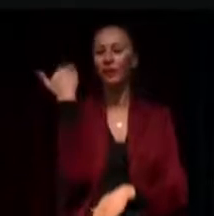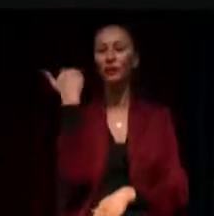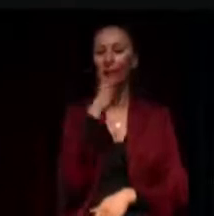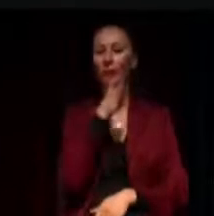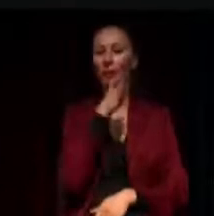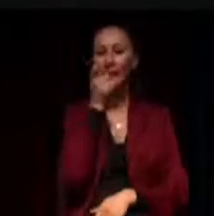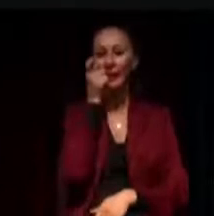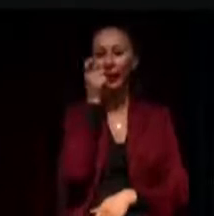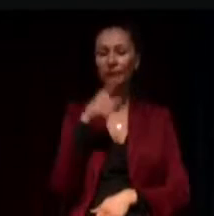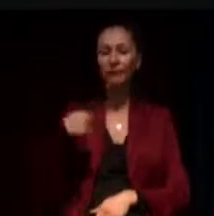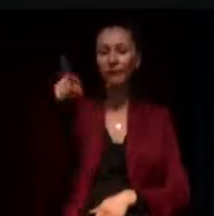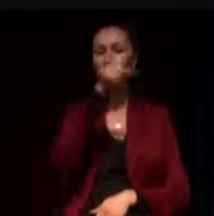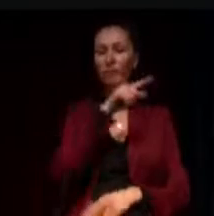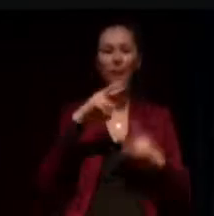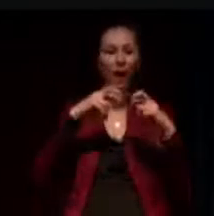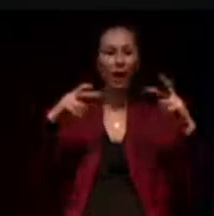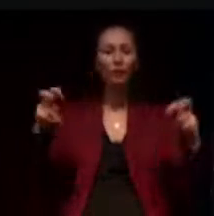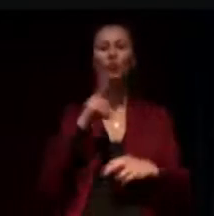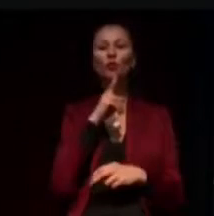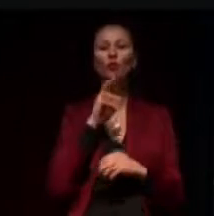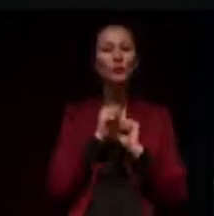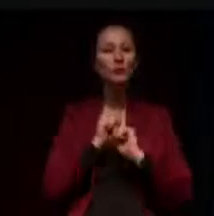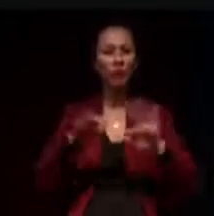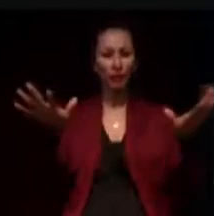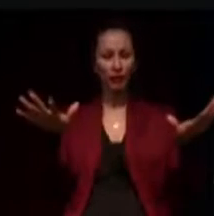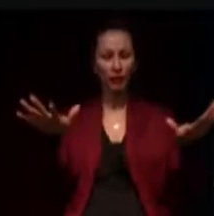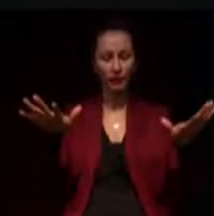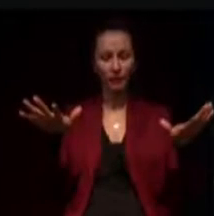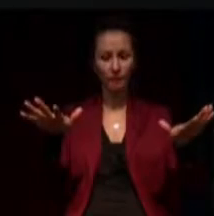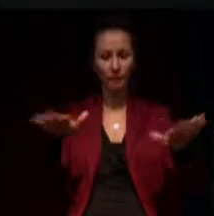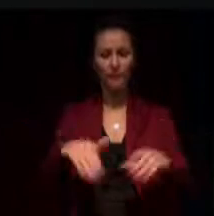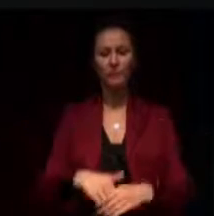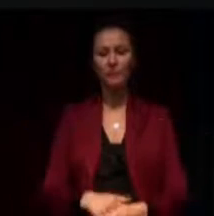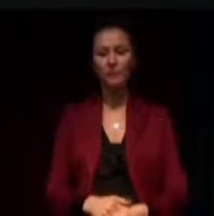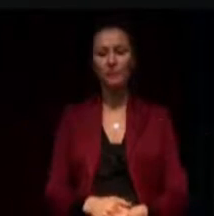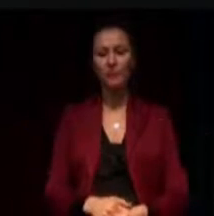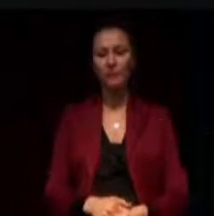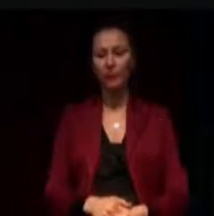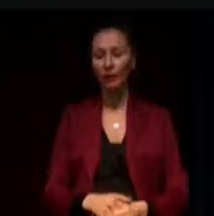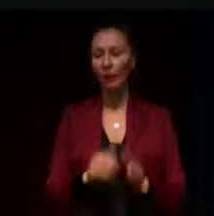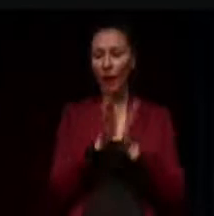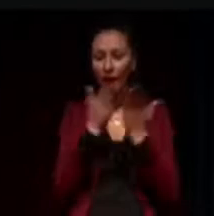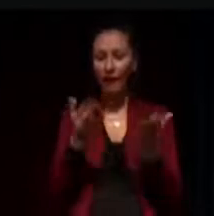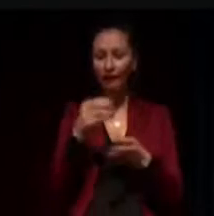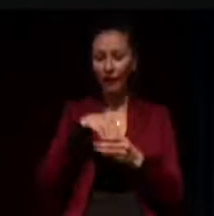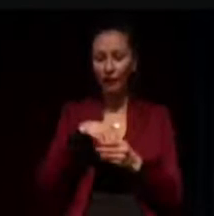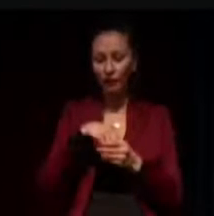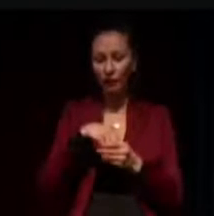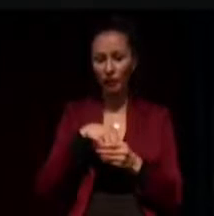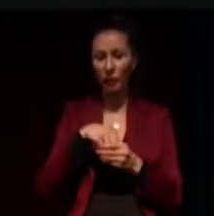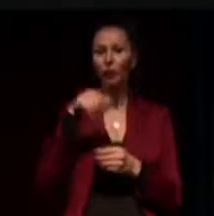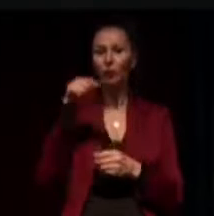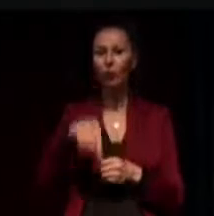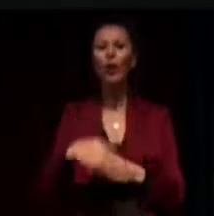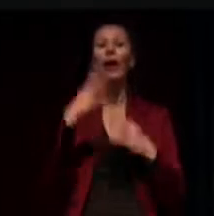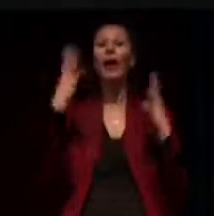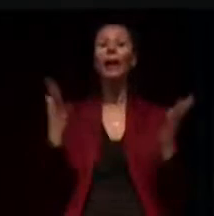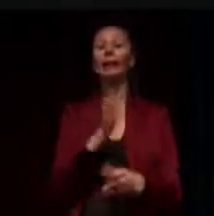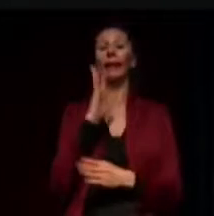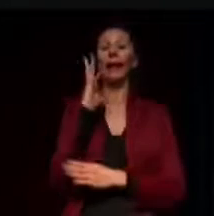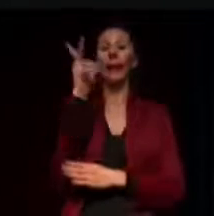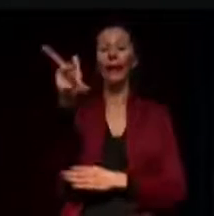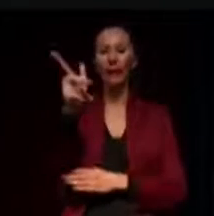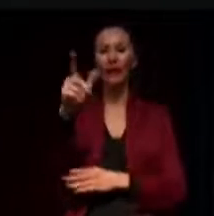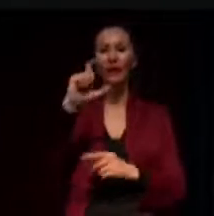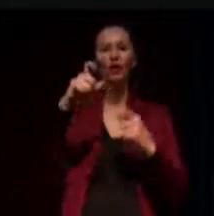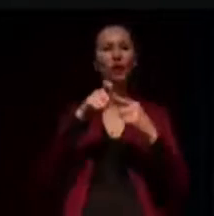bir araştırma sonuçları yayınlandı. Bir anket sonuçları herhalde Türkiye ölçekli. Bu konuda en ileri kent